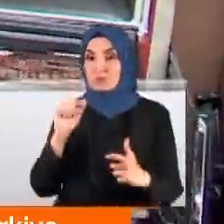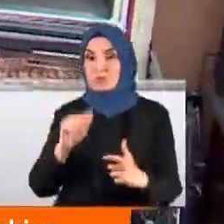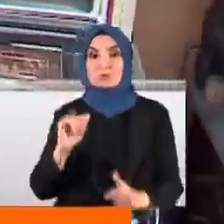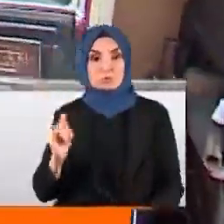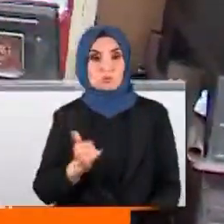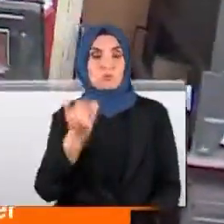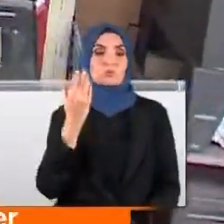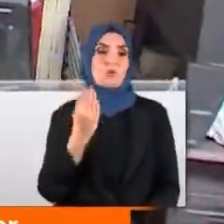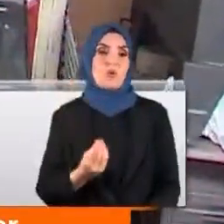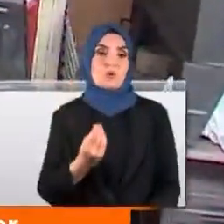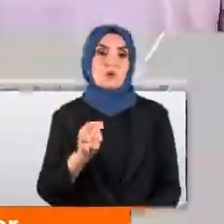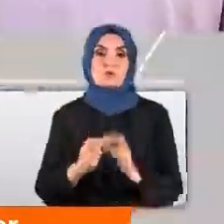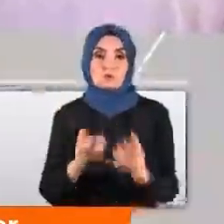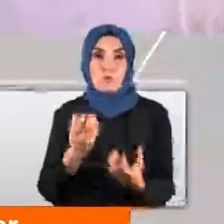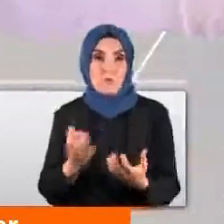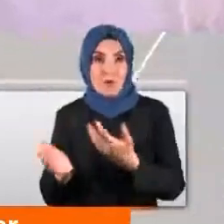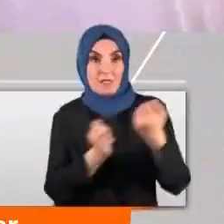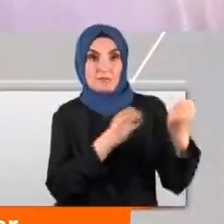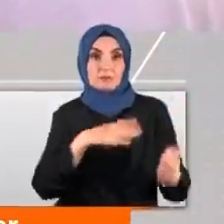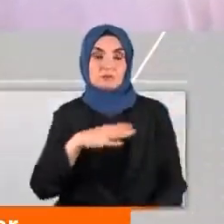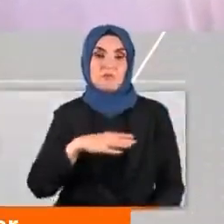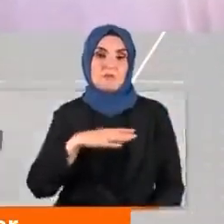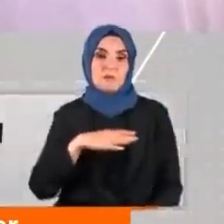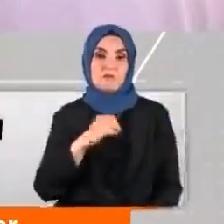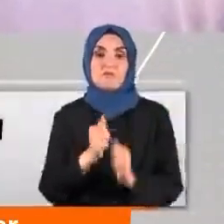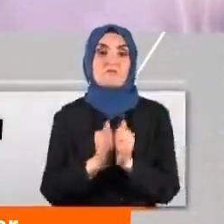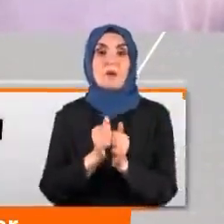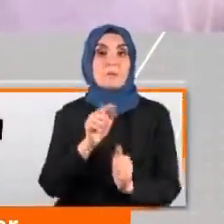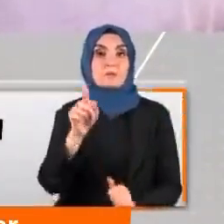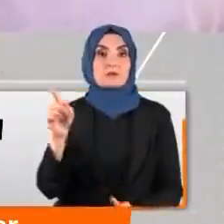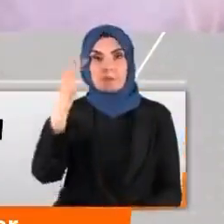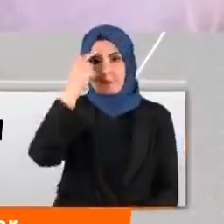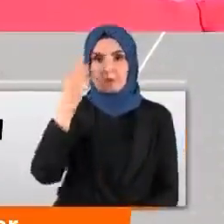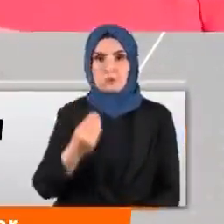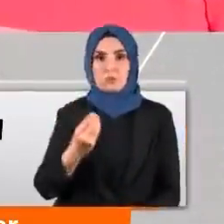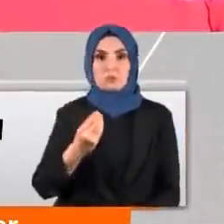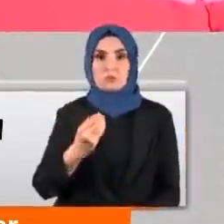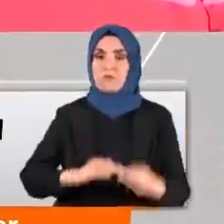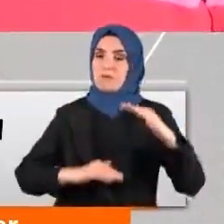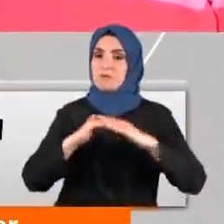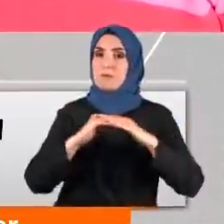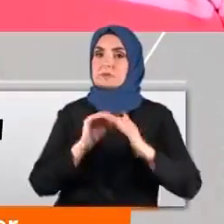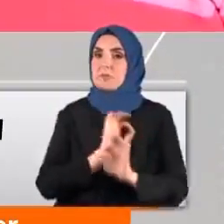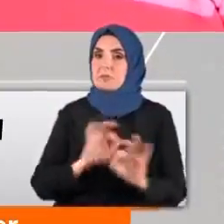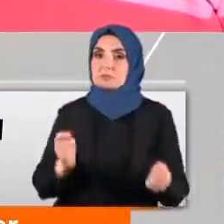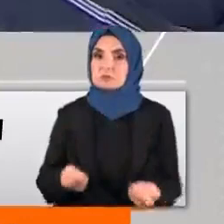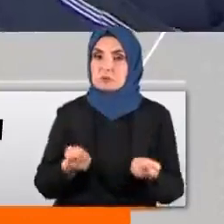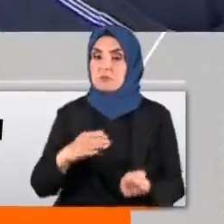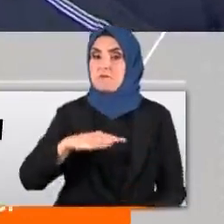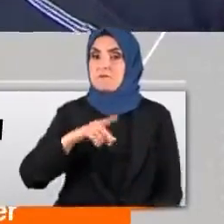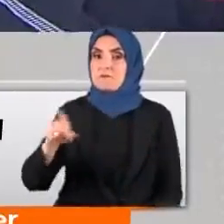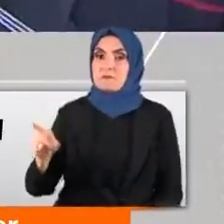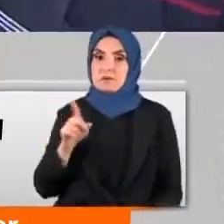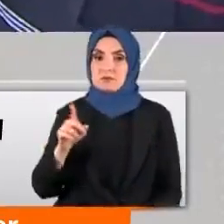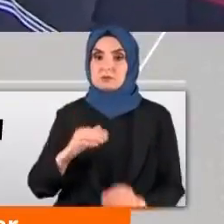ihracı için talepler gelmeye başladı. Fabrikalardan belli oluyor. Fabrikalar şu anda full çalışıyorlar. Böyle bir şey duyduk, evet. Böyle bir şey var.